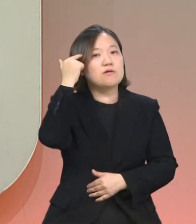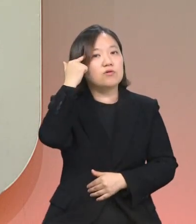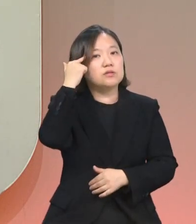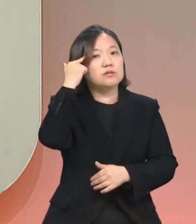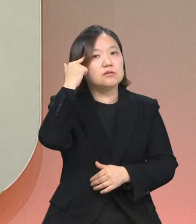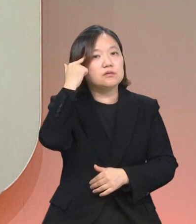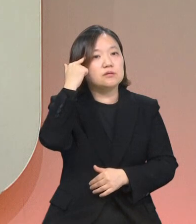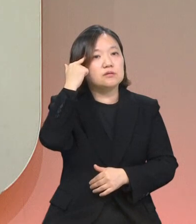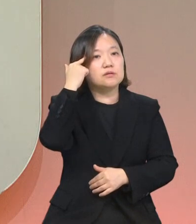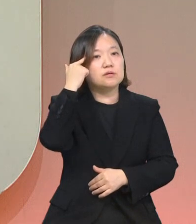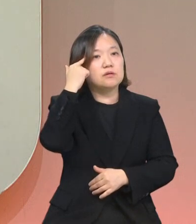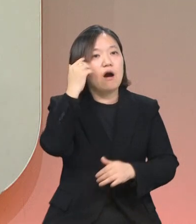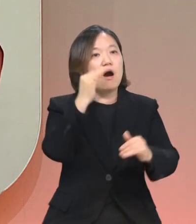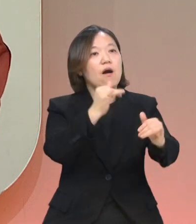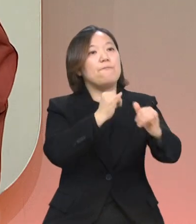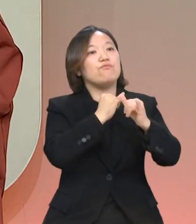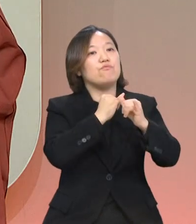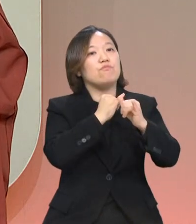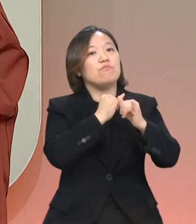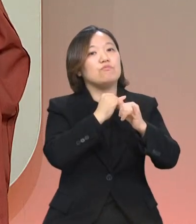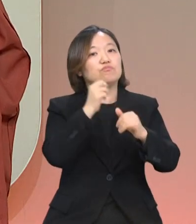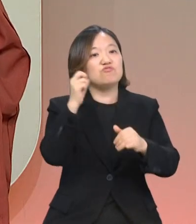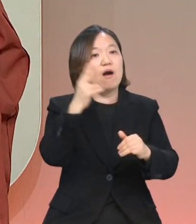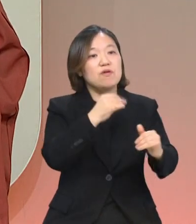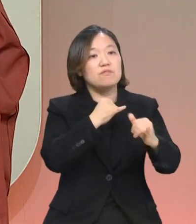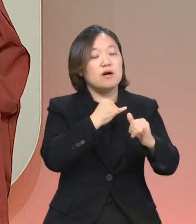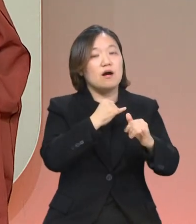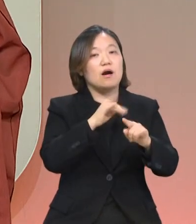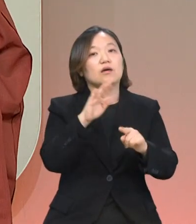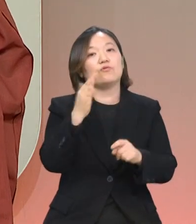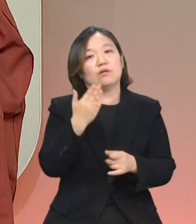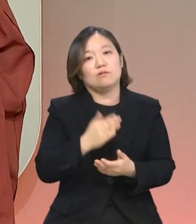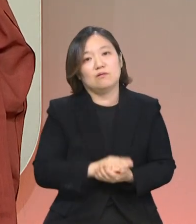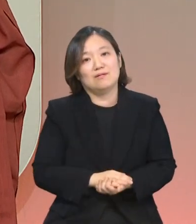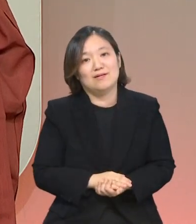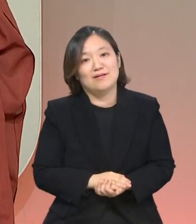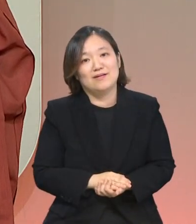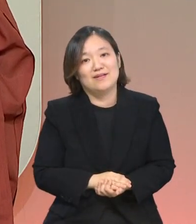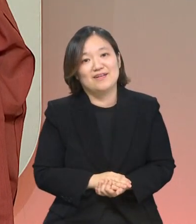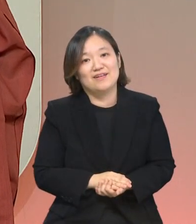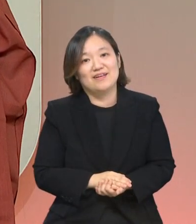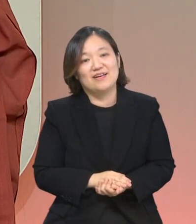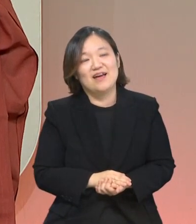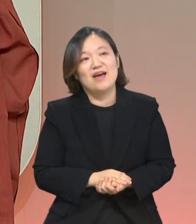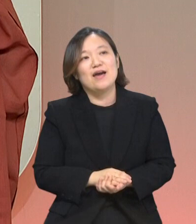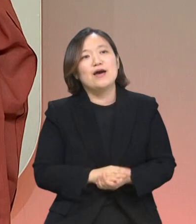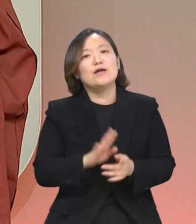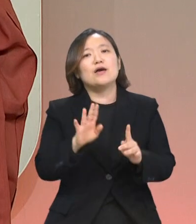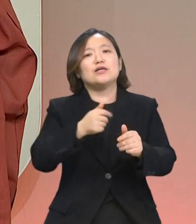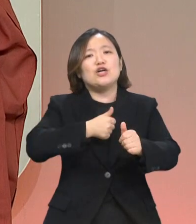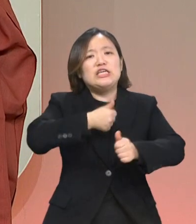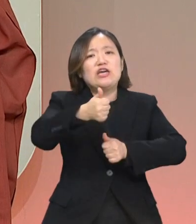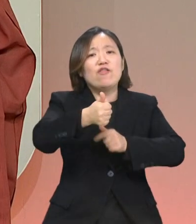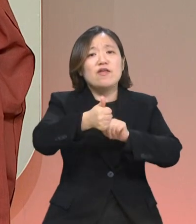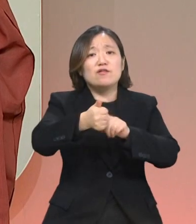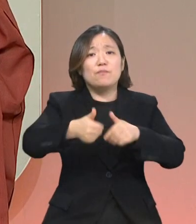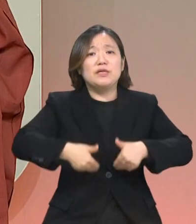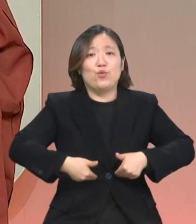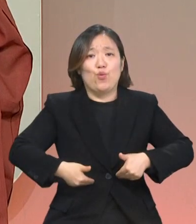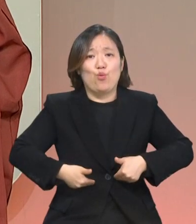놓아버리고 스스로 목숨을 끊는 경우가 많답니다 우울증이 딱 그 고비만 넘기면 되는데 그때